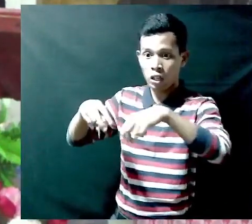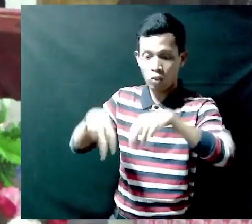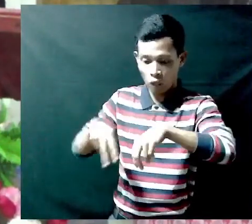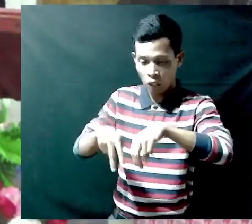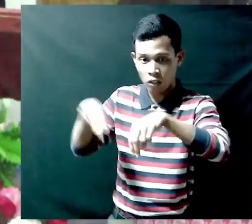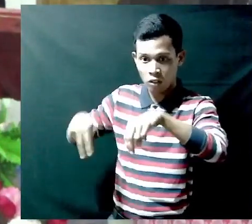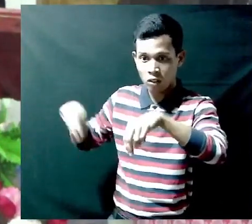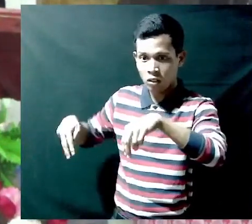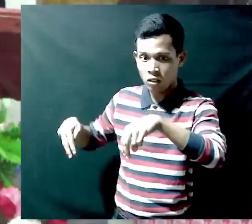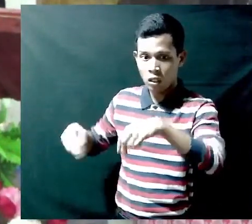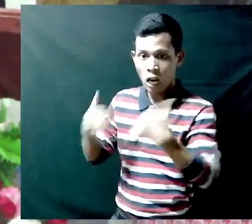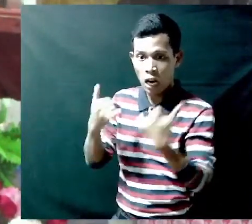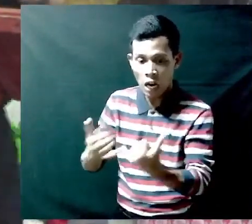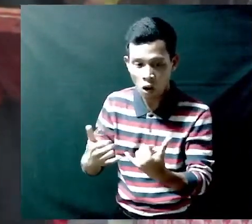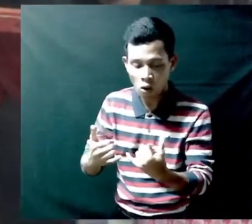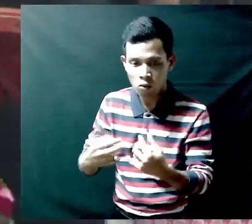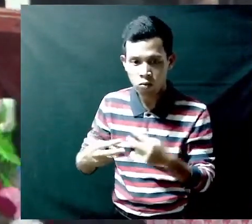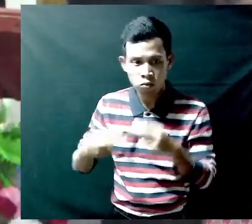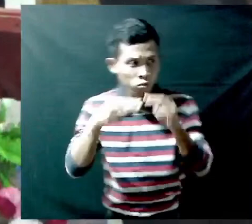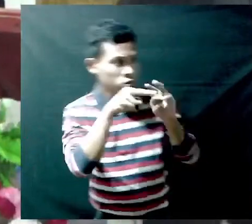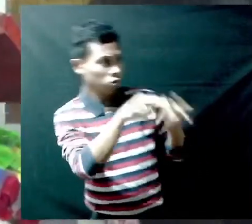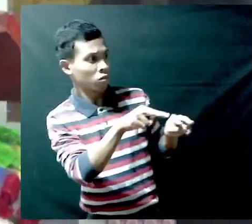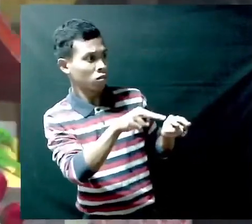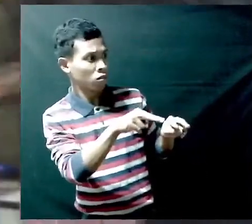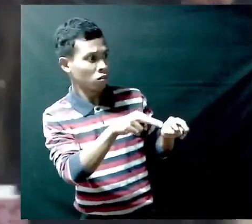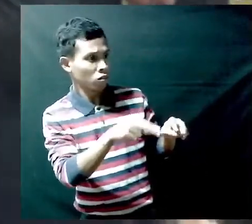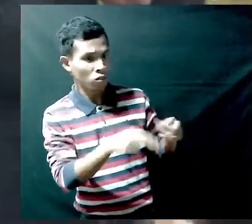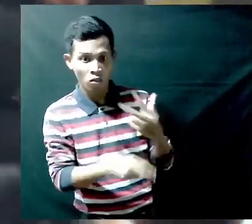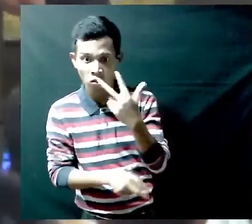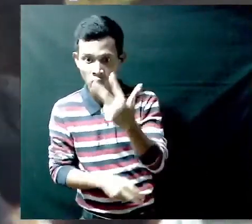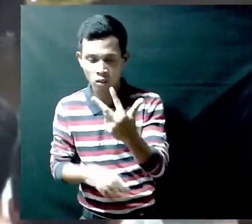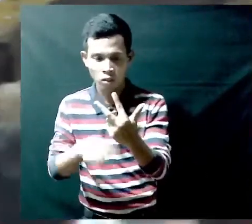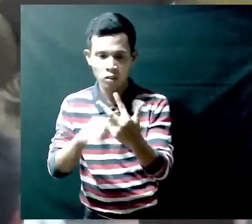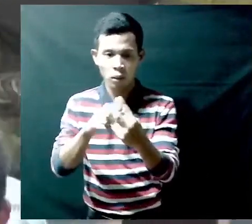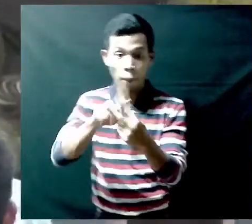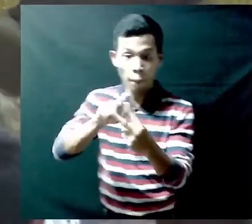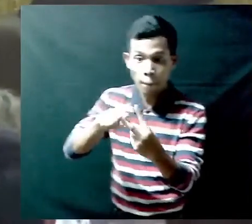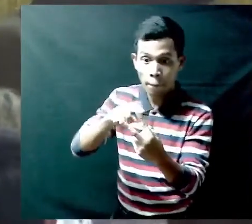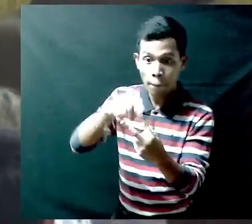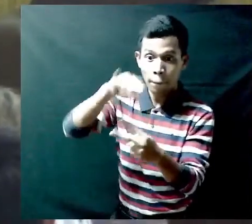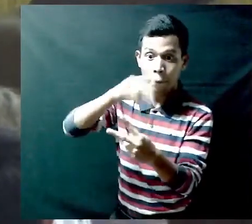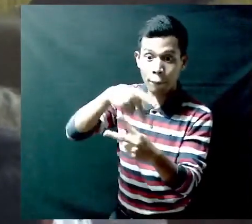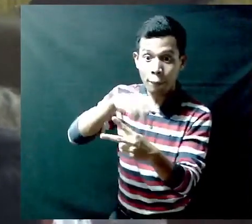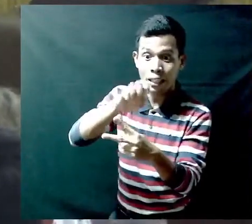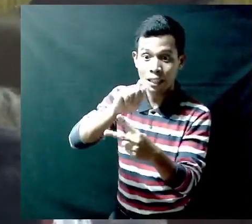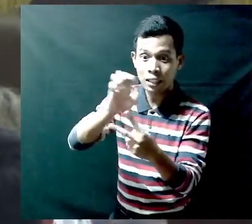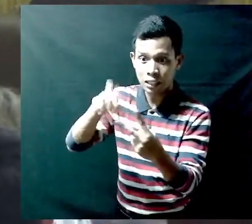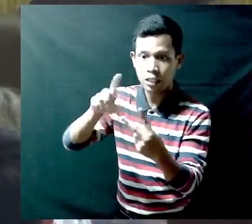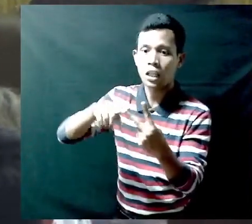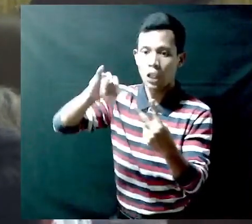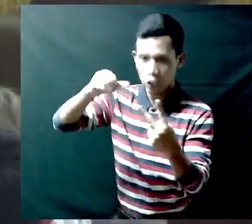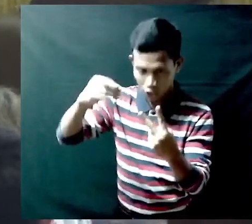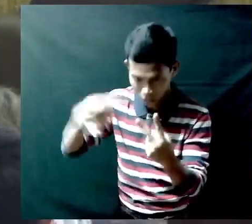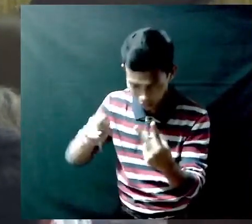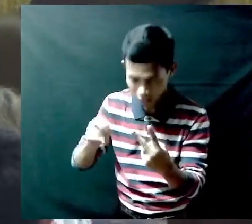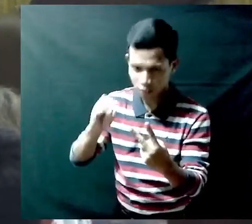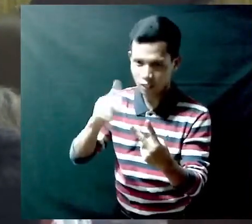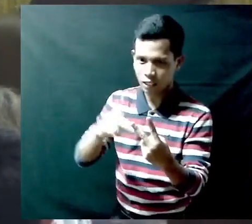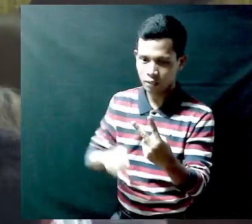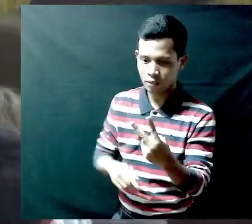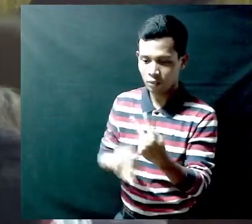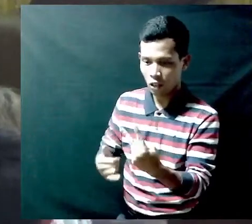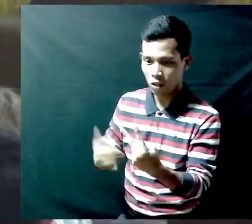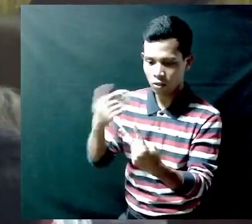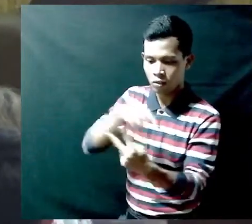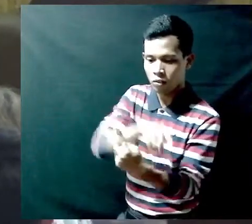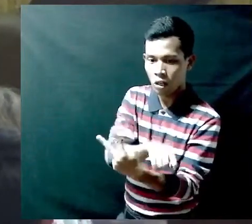nagpagaling. Pero tingnan nyo ang galing ni Peter, ano? Kasi nung time na yun, pwede na silang sambahin ng mga tao. Hoy,